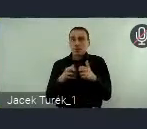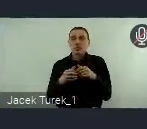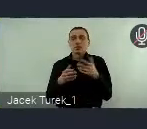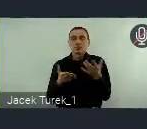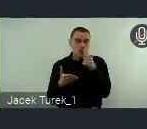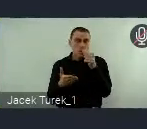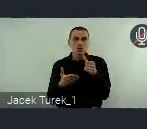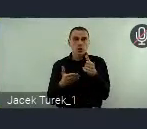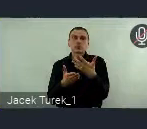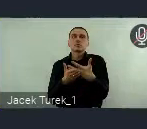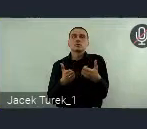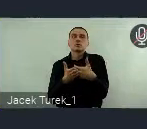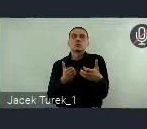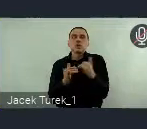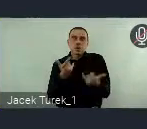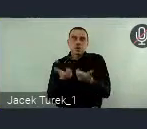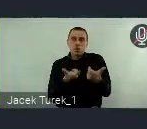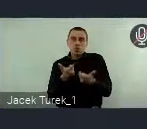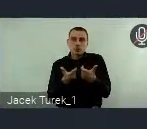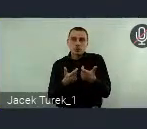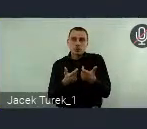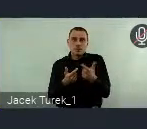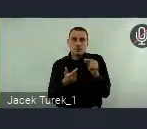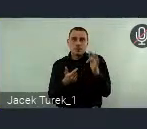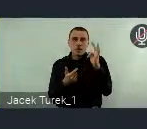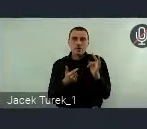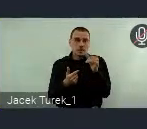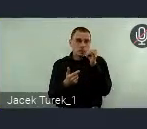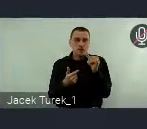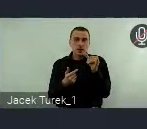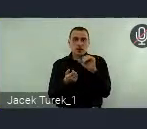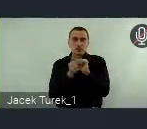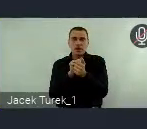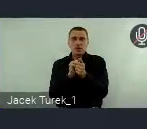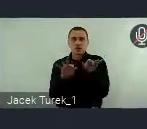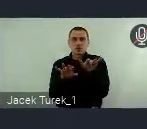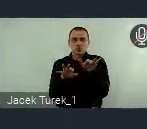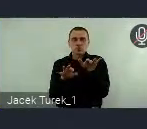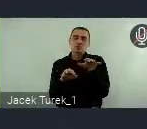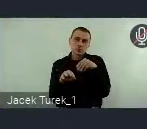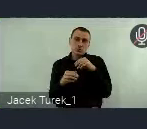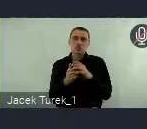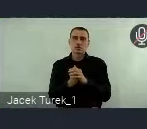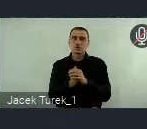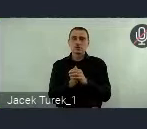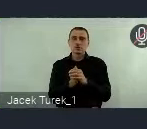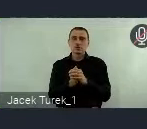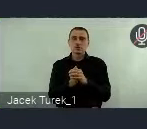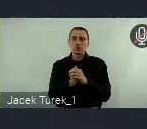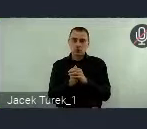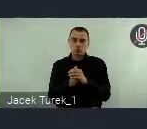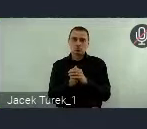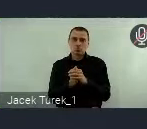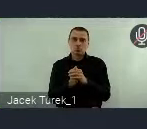ściągnę sobie tego dokumentu Bo nie wy edytuję bo to jest PDF który jest nieedytowalny w cudzysłowie edytowany nie jest powszechnie edytowalnym